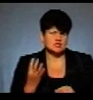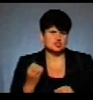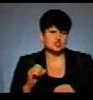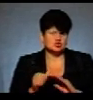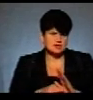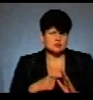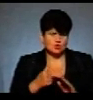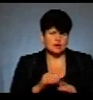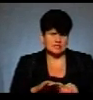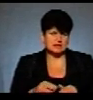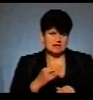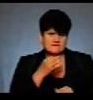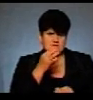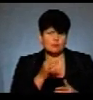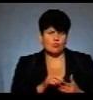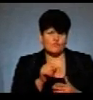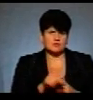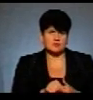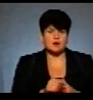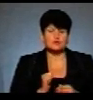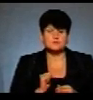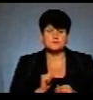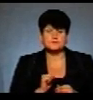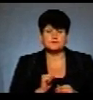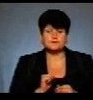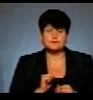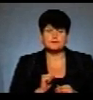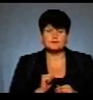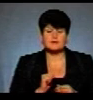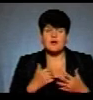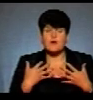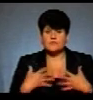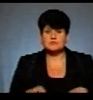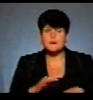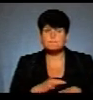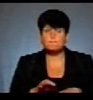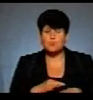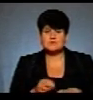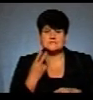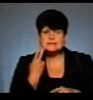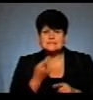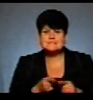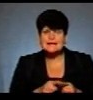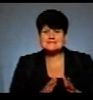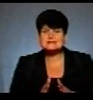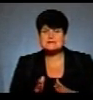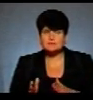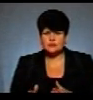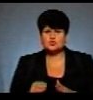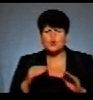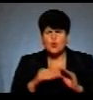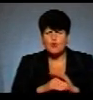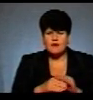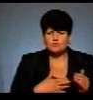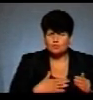діти несуть відповідальність, чи їх батьки до того віку. А ось уже булінг – це є систематично. От якщо систематично ховають